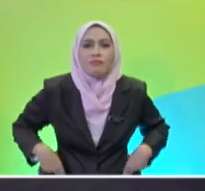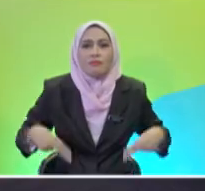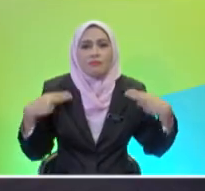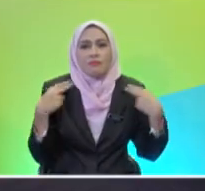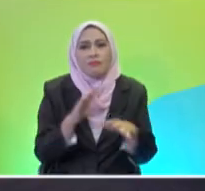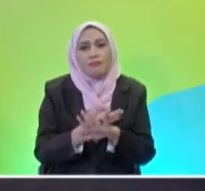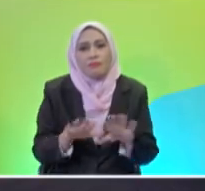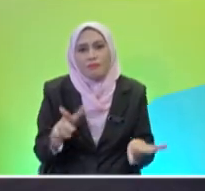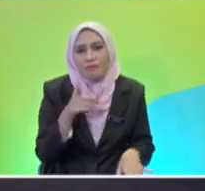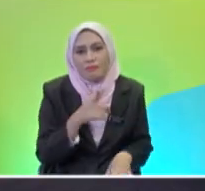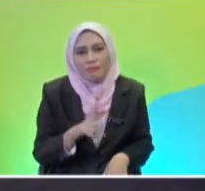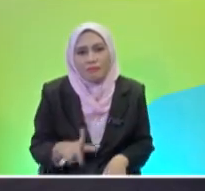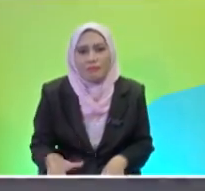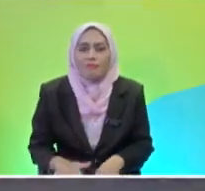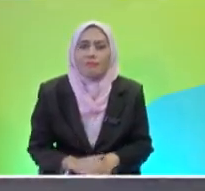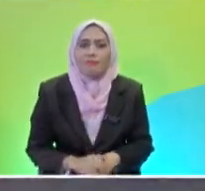tak lama.